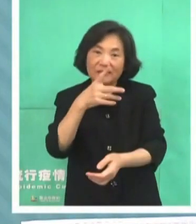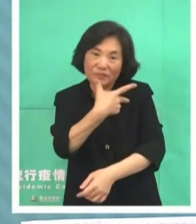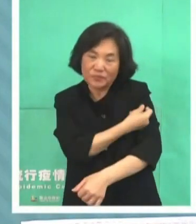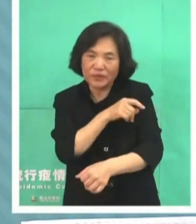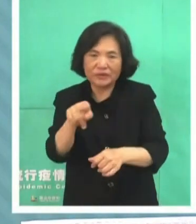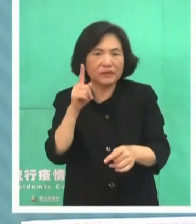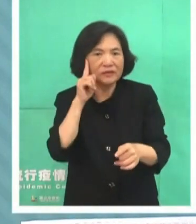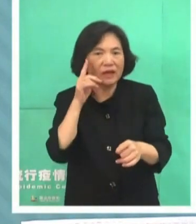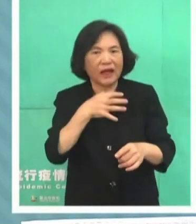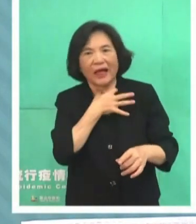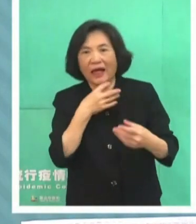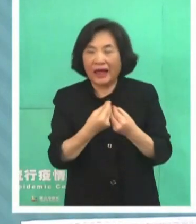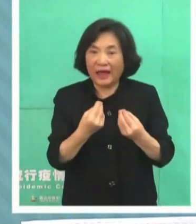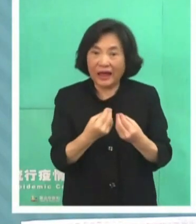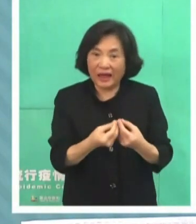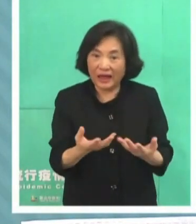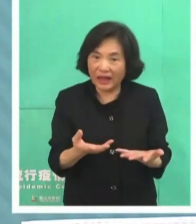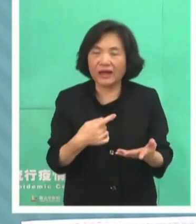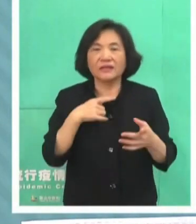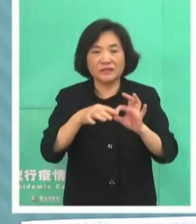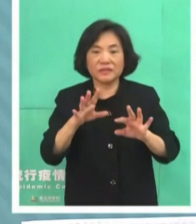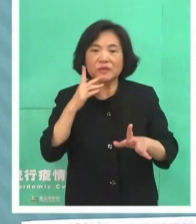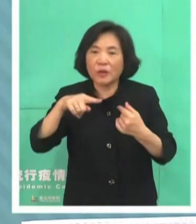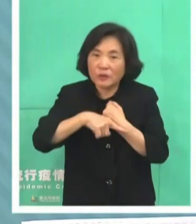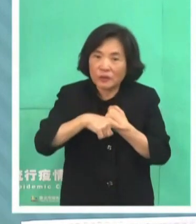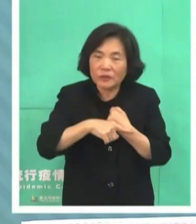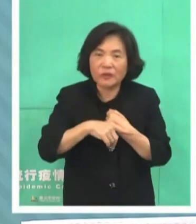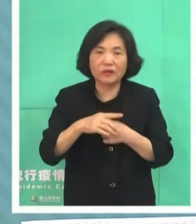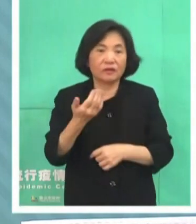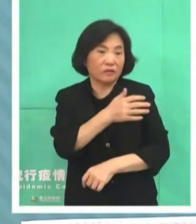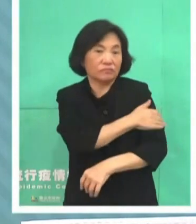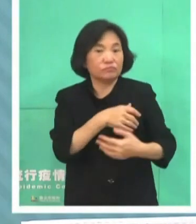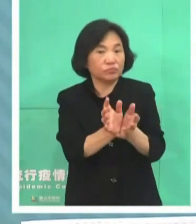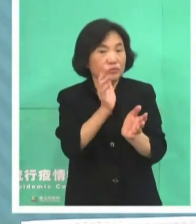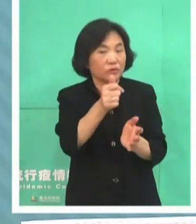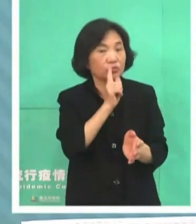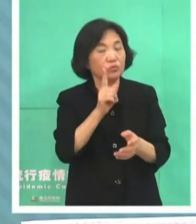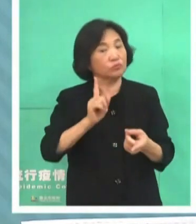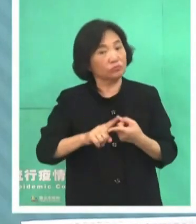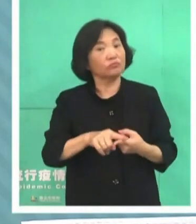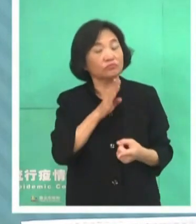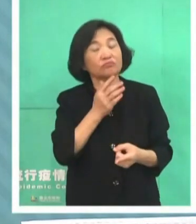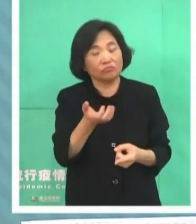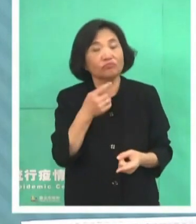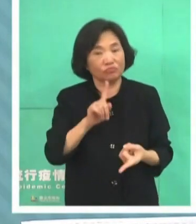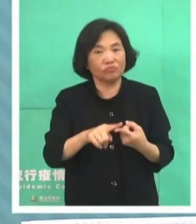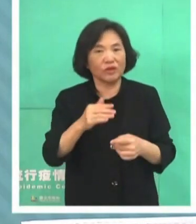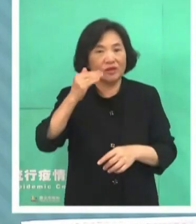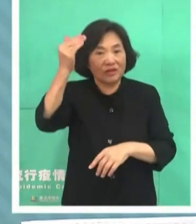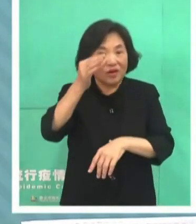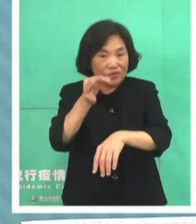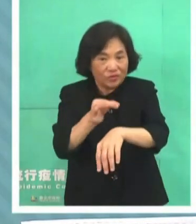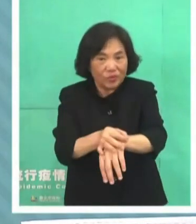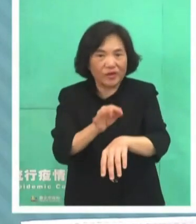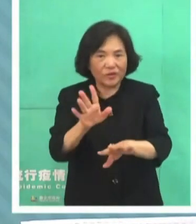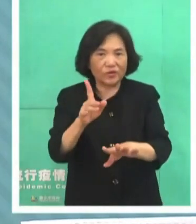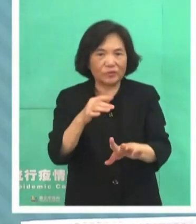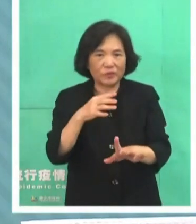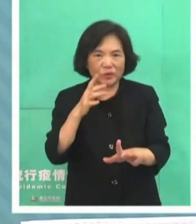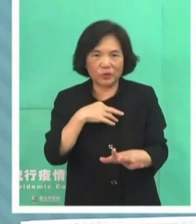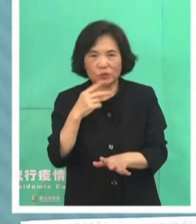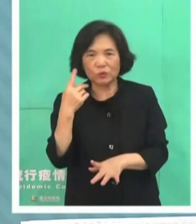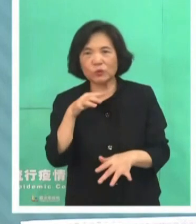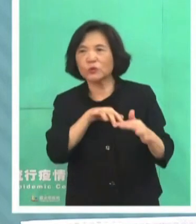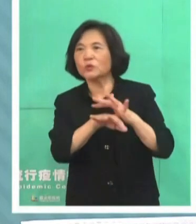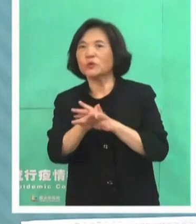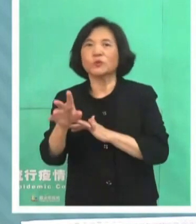者会的时候也说，确实有这个临床试验。那市长才说这个高端好像有在收敛，没那么嚣张。可